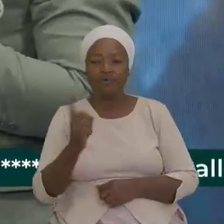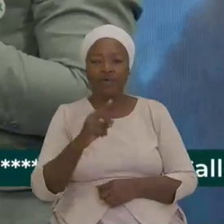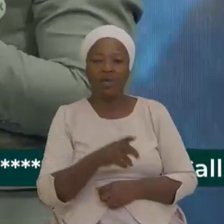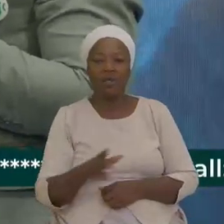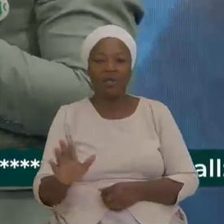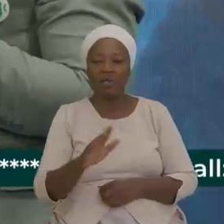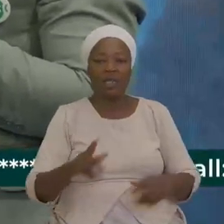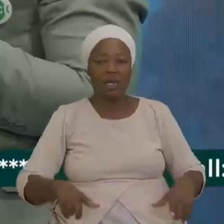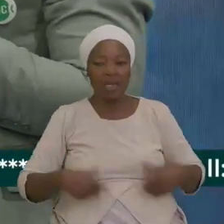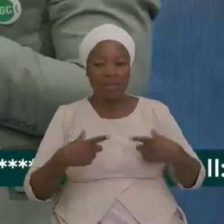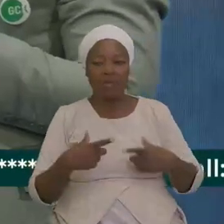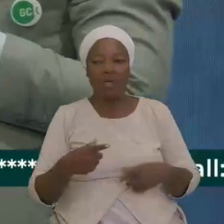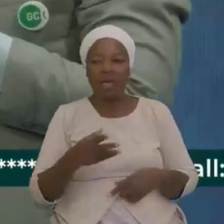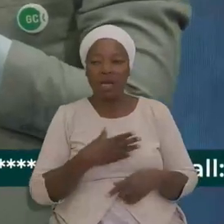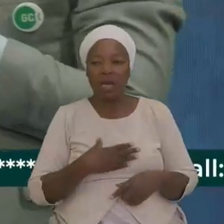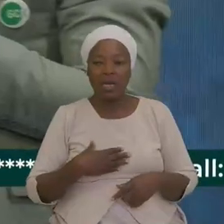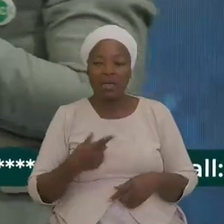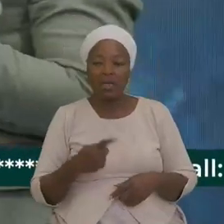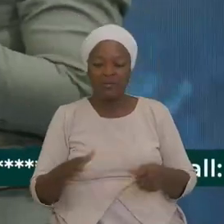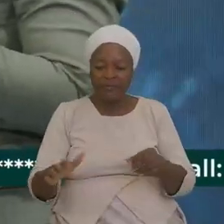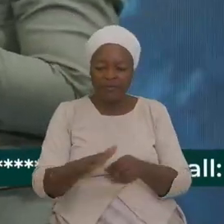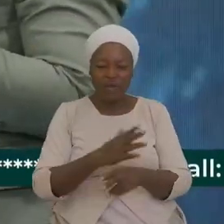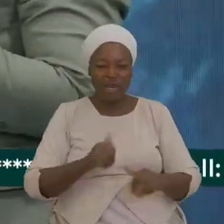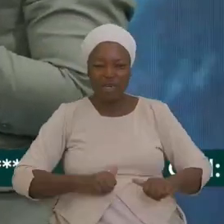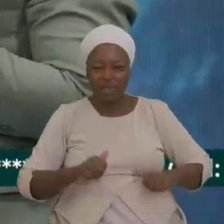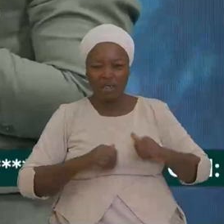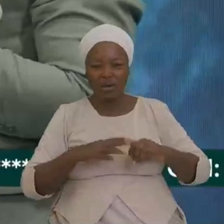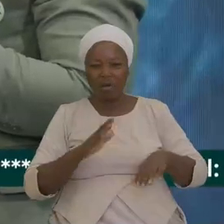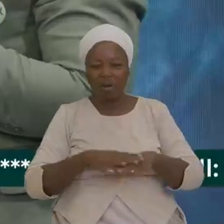où nous pourrons les contacter facilement.